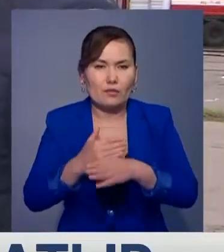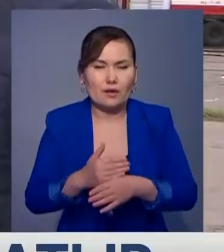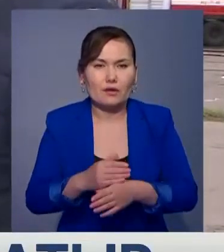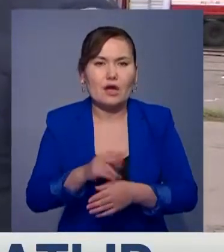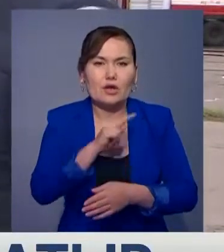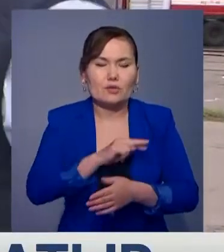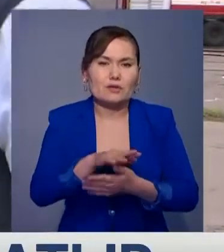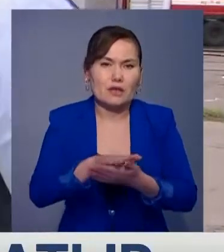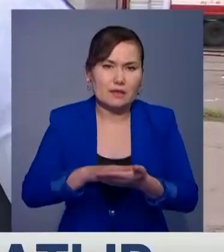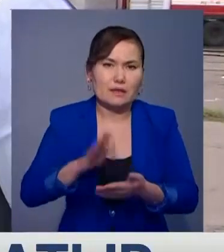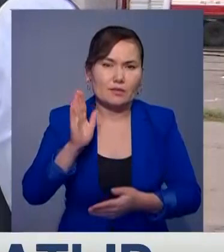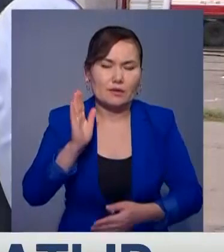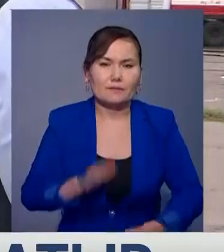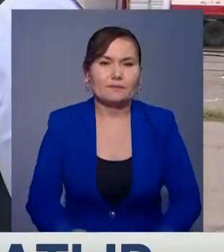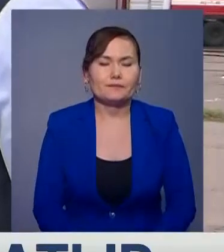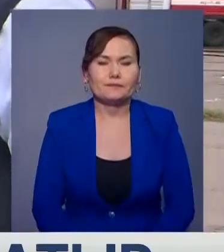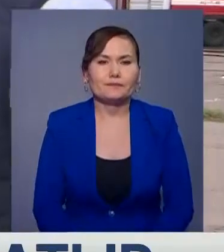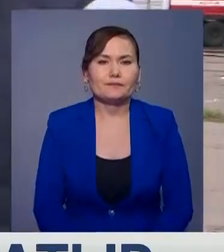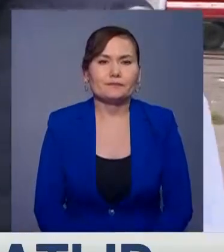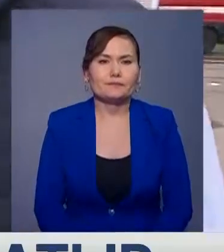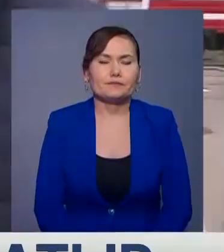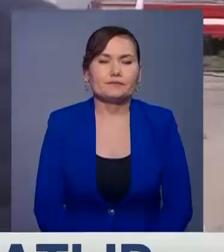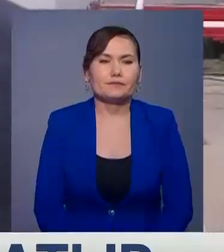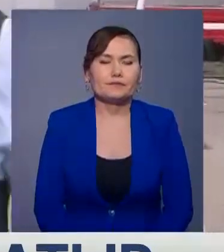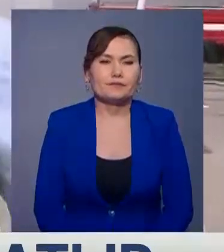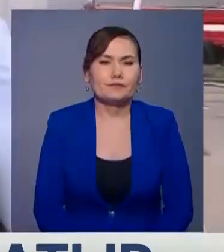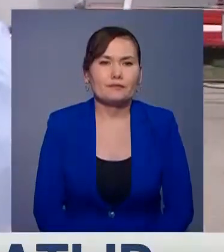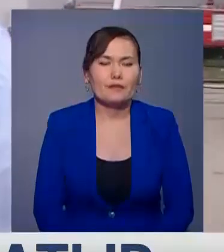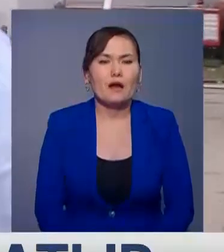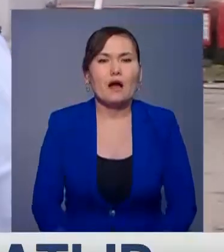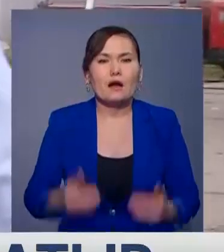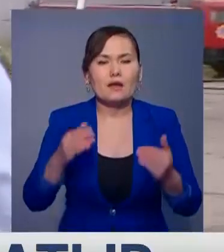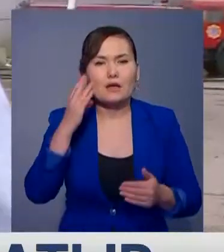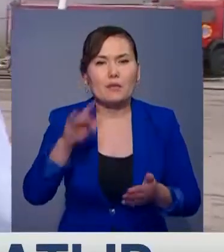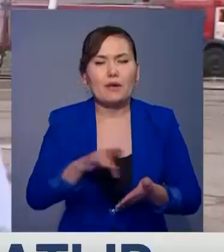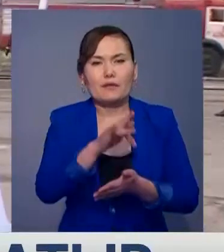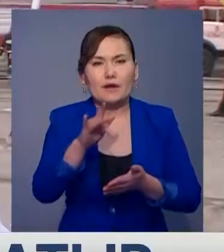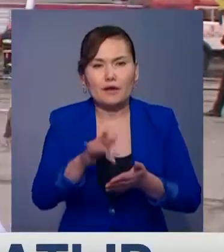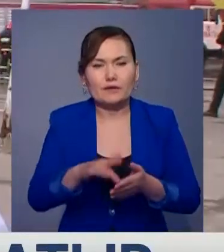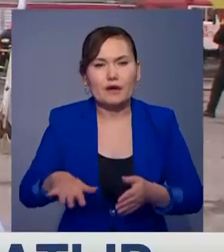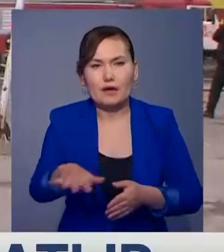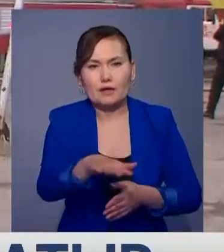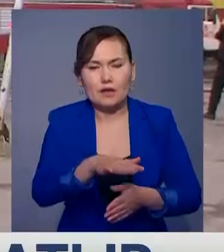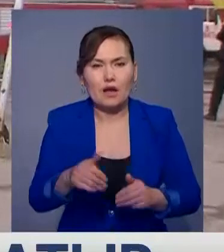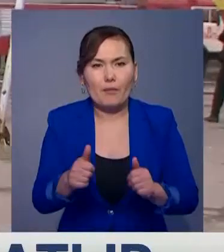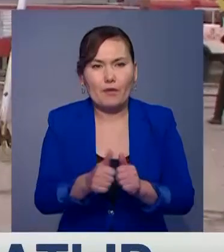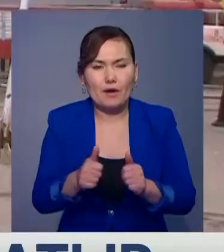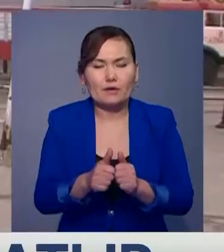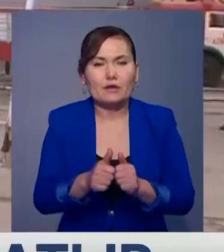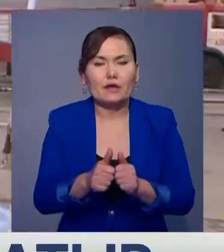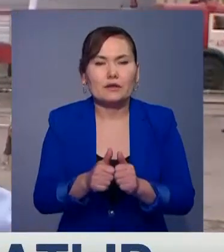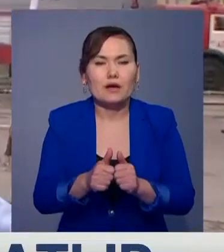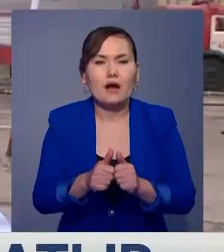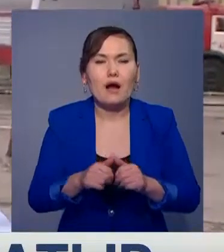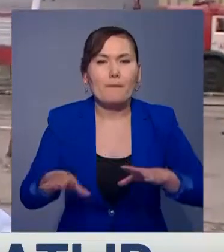жұмыс жалғастыра береміз. Жарылқасын, рахмет сізге көп-көп. Құрметті көрермендер, дәл қазір Алматы қаласындағы шығыс айналма жолы осы Мизан базарының